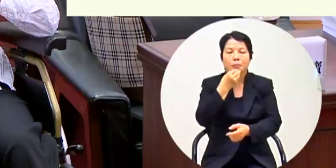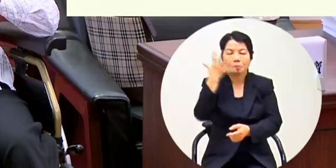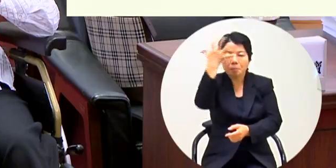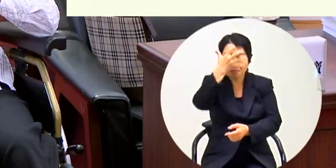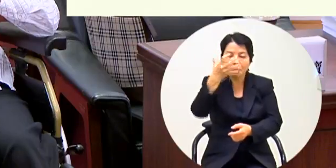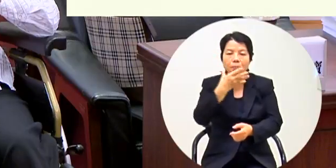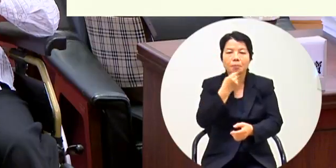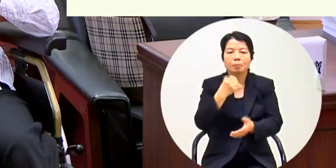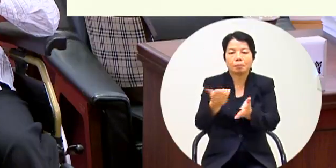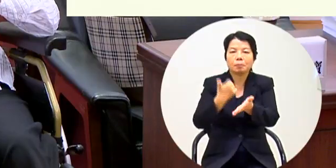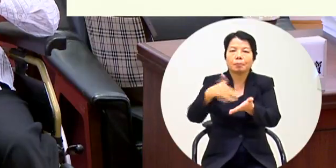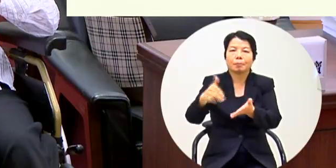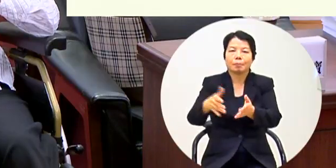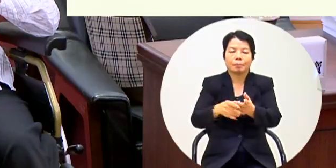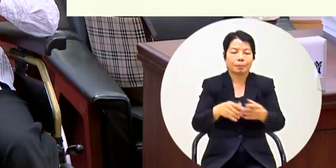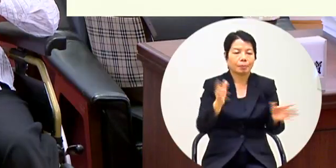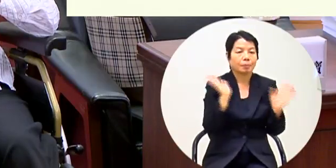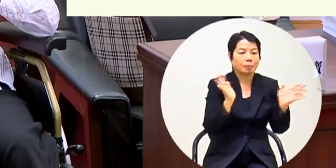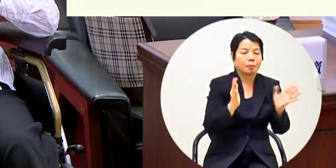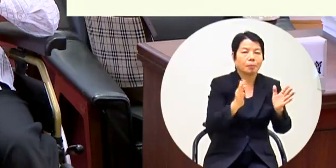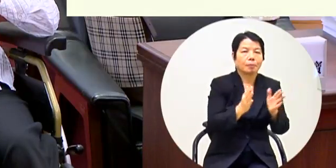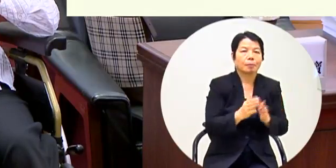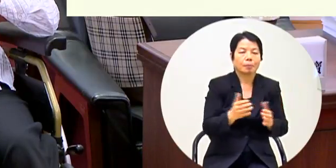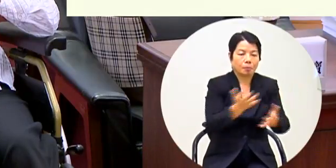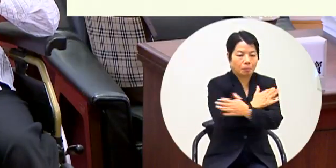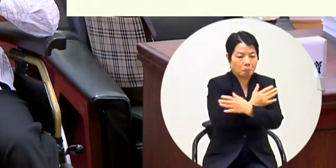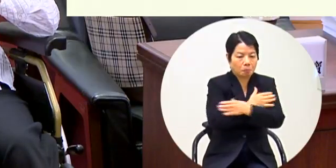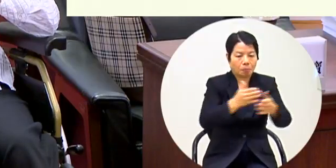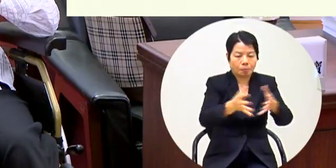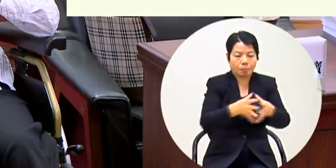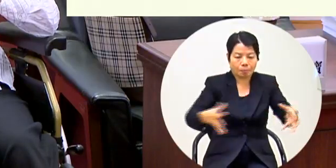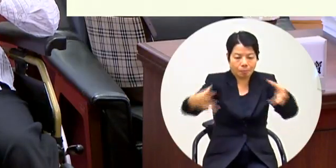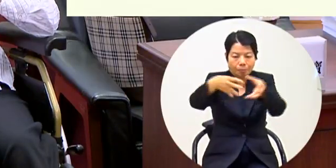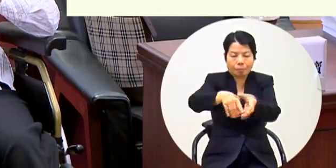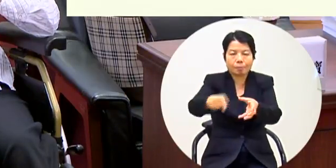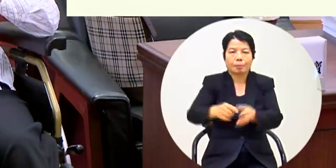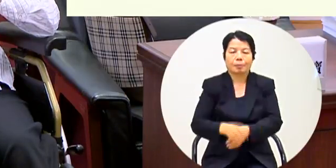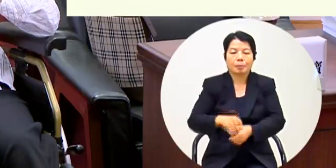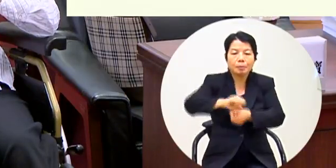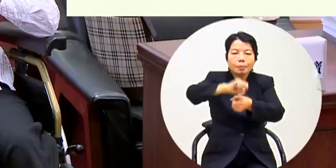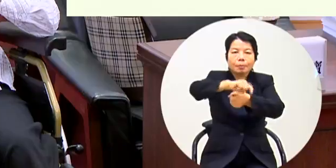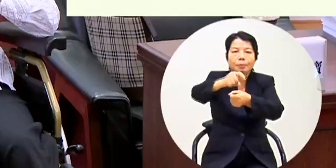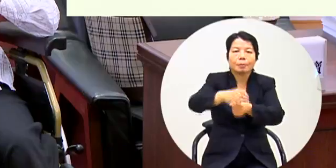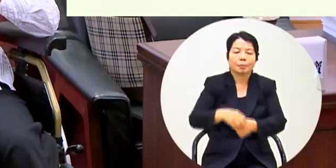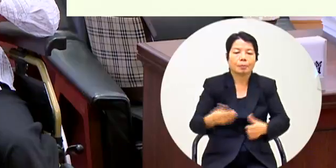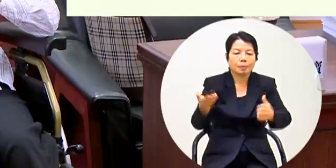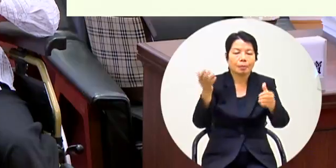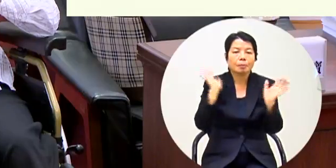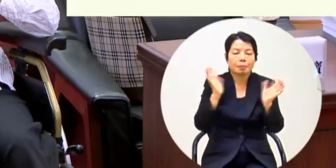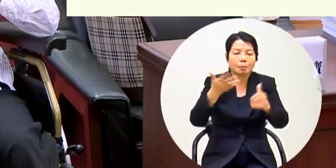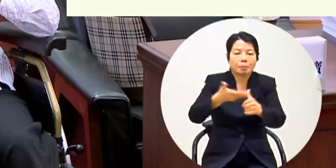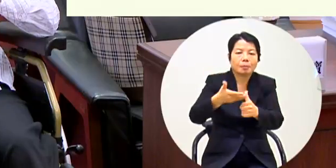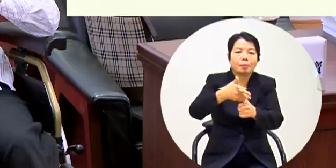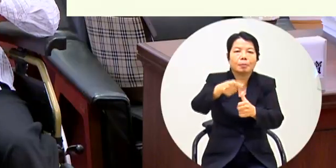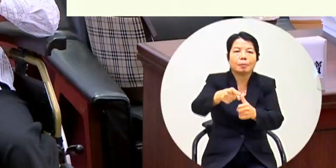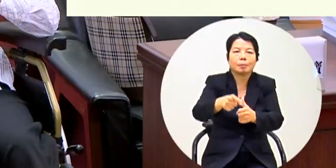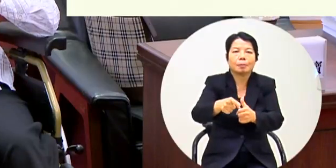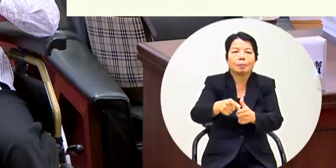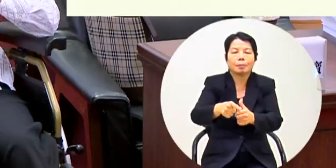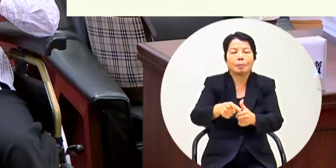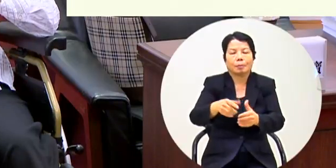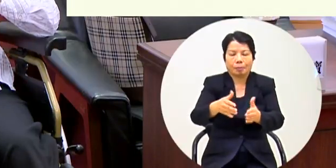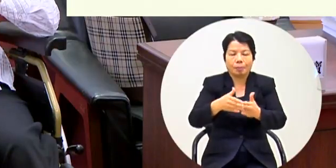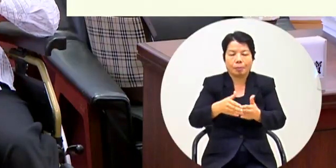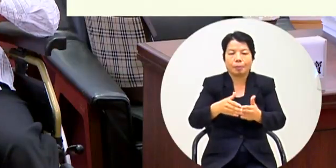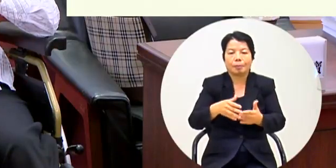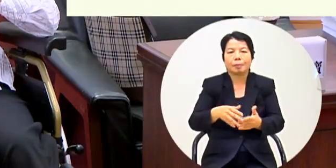托融合进来，然后增设育儿中心啊，那增加育儿的功能。那当然这个设计上，我觉得首